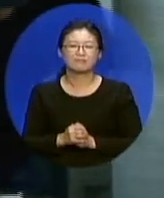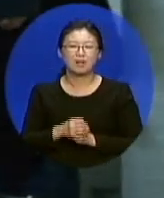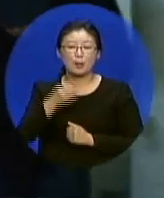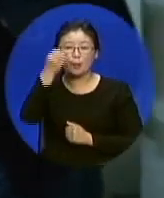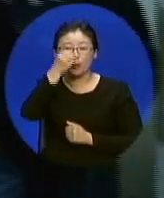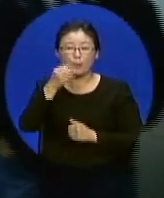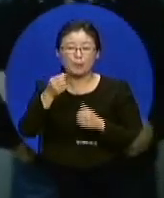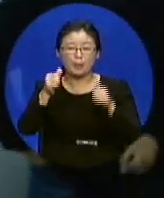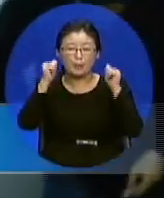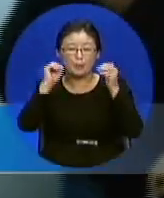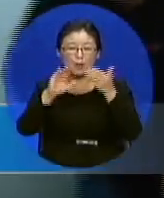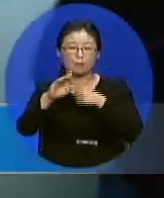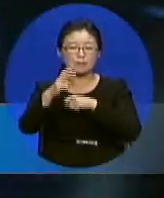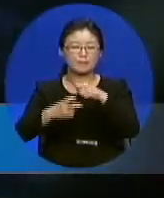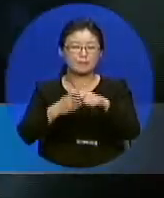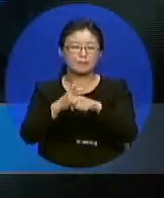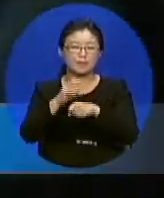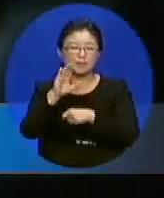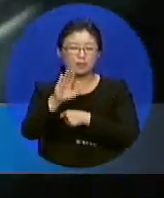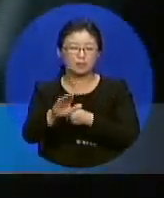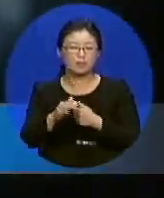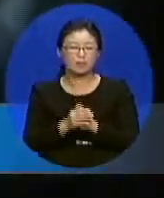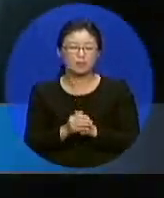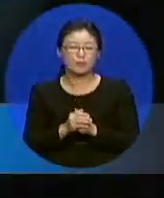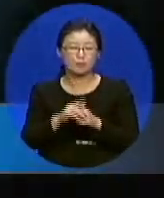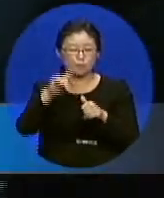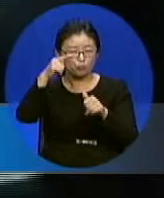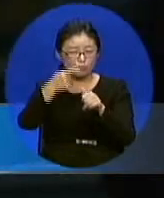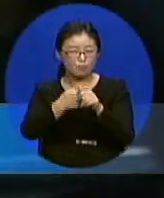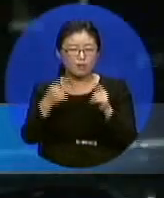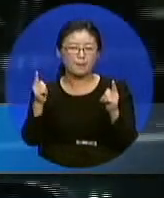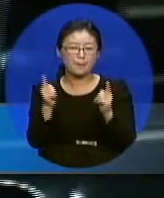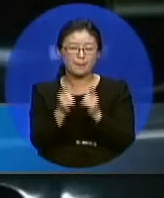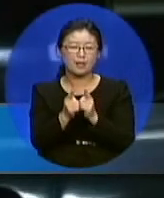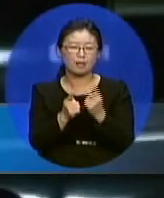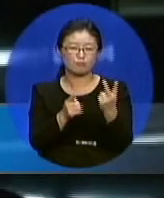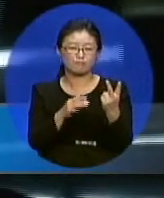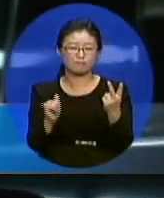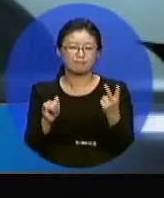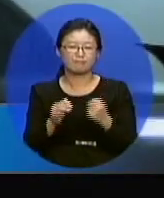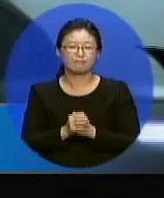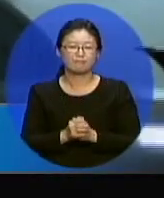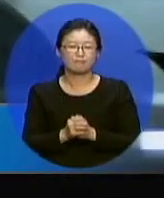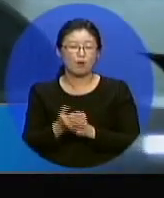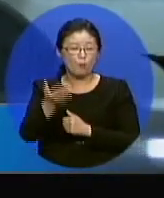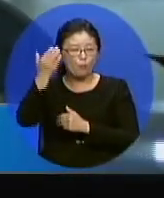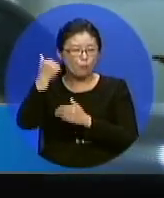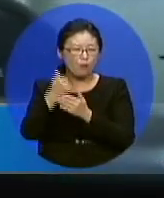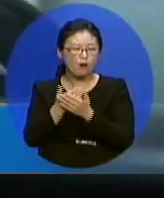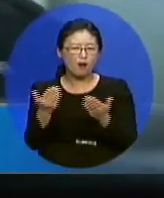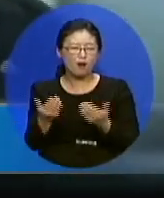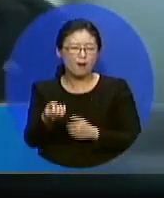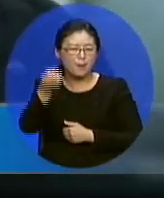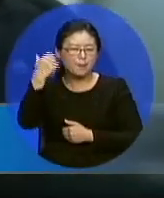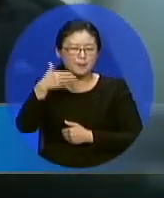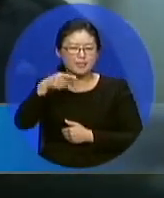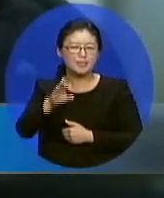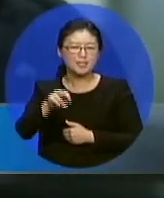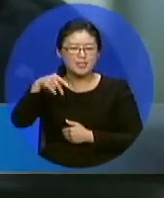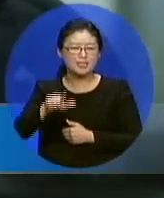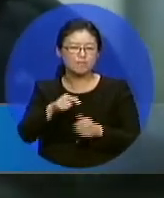고등학교 졸업 후 20년이 지나고 우연히 재회하는 준석과 창식. 과거의 일을 까맣게 잊은 창식에